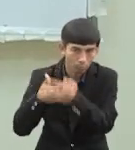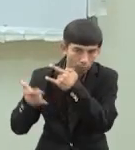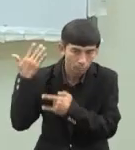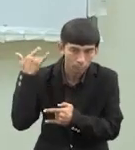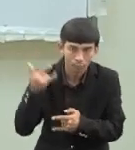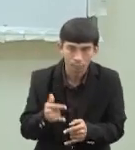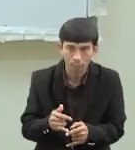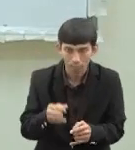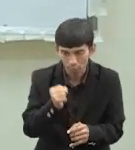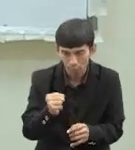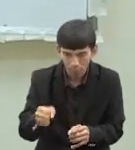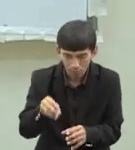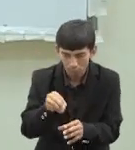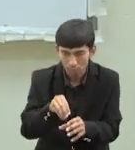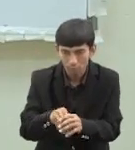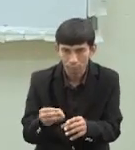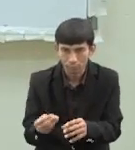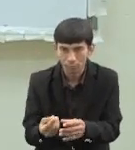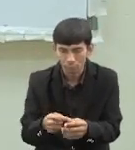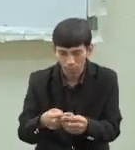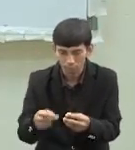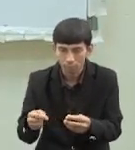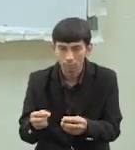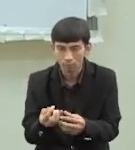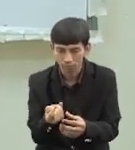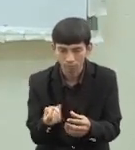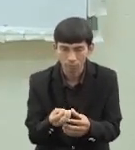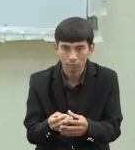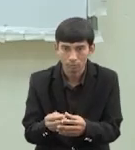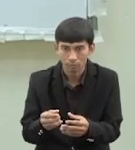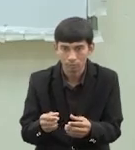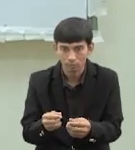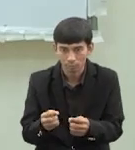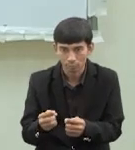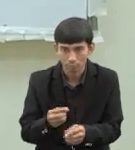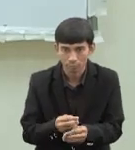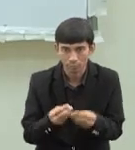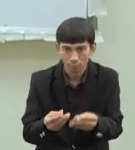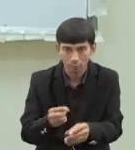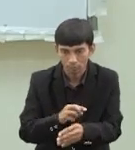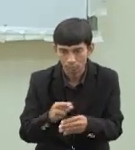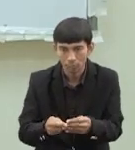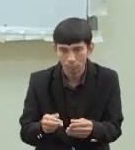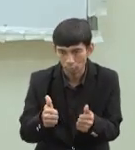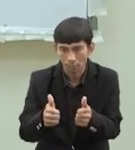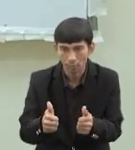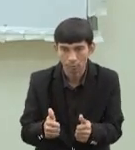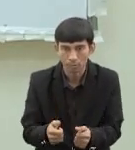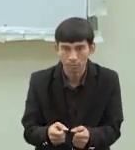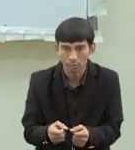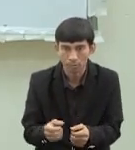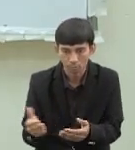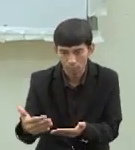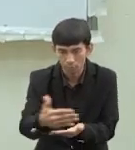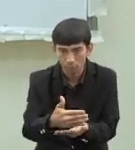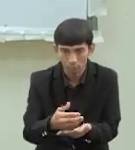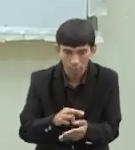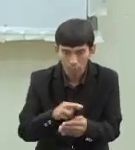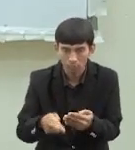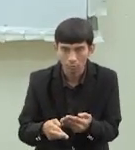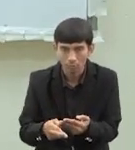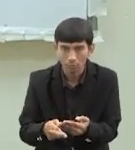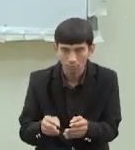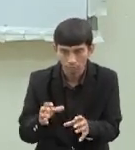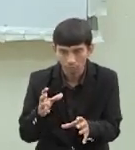Bốc đam sở bốt là ngô sân đáy. Đó phó là ọ ai có áp chất đá. Bỏ mô phó tốc sạch cả